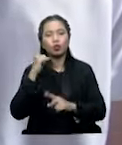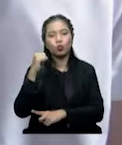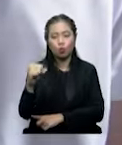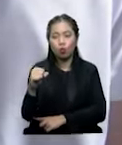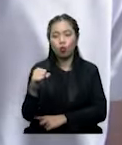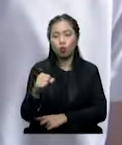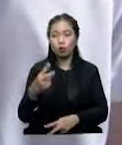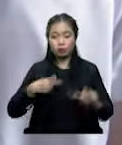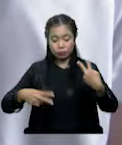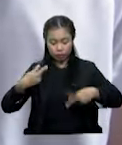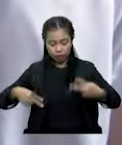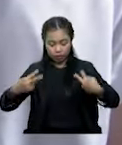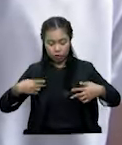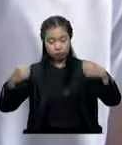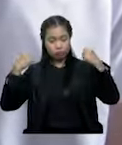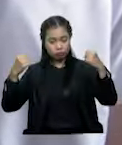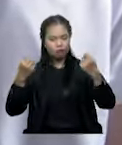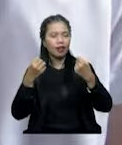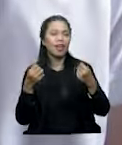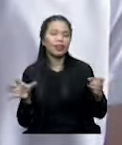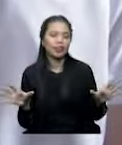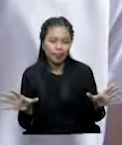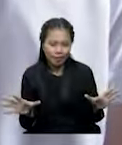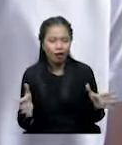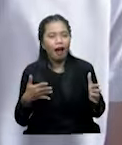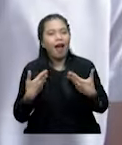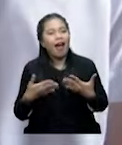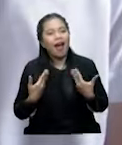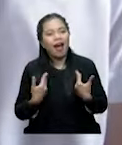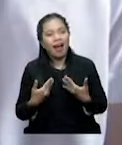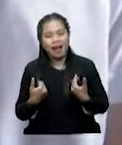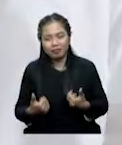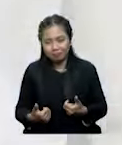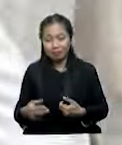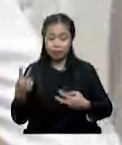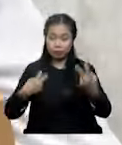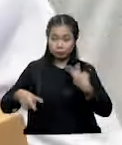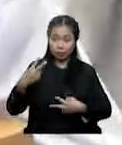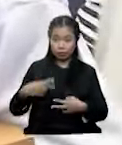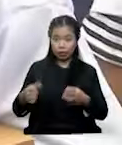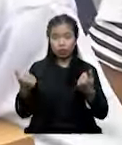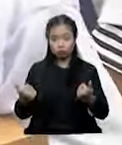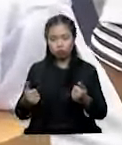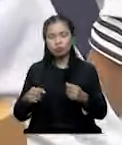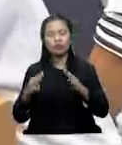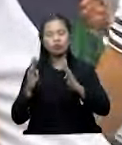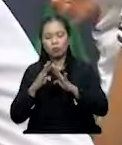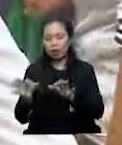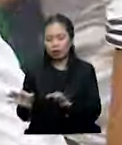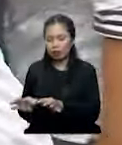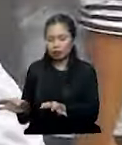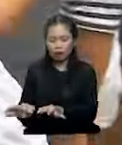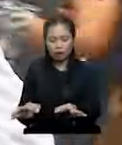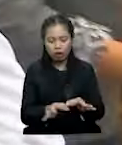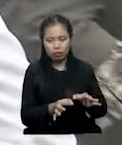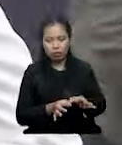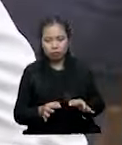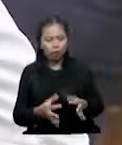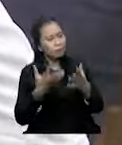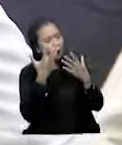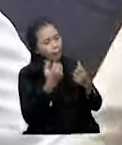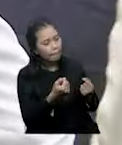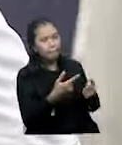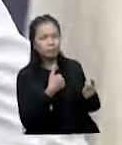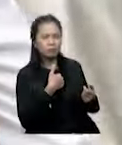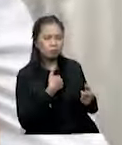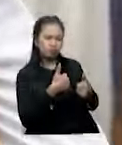mereka senang ya, senang sekali karena mereka dapat periksa dan dekat dengan. Harapannya makin bagus lagi dari ini gitu, makin